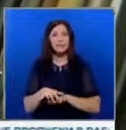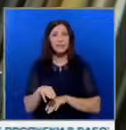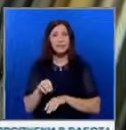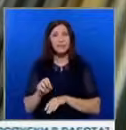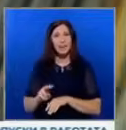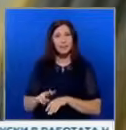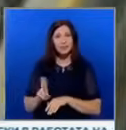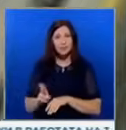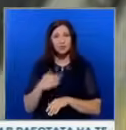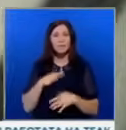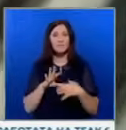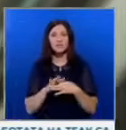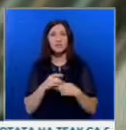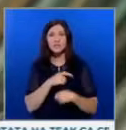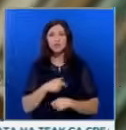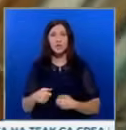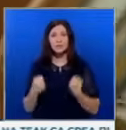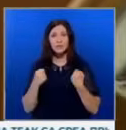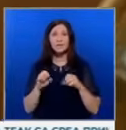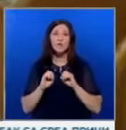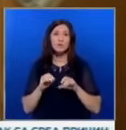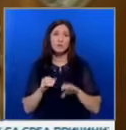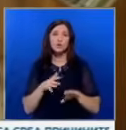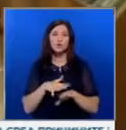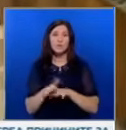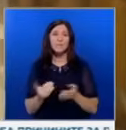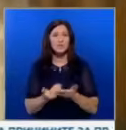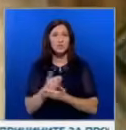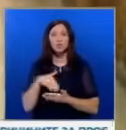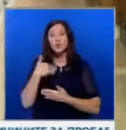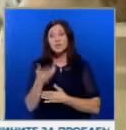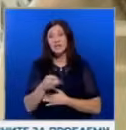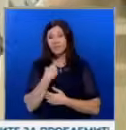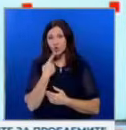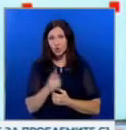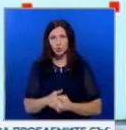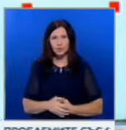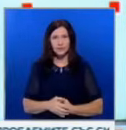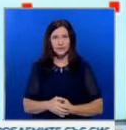връзка с Националната здравна информационна система в началото на следващата година.